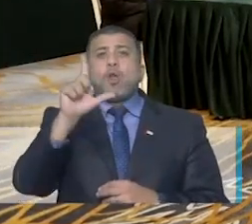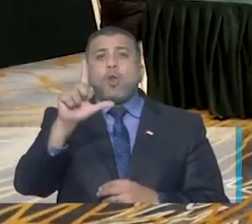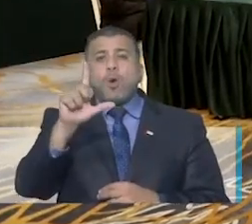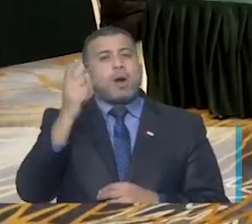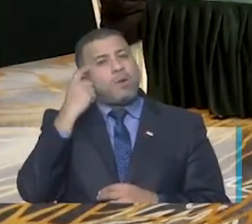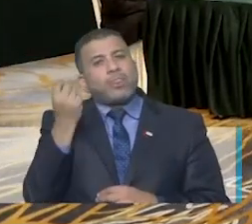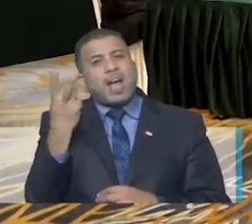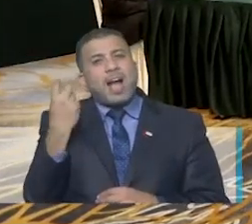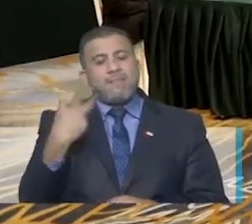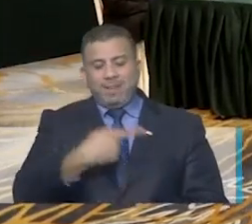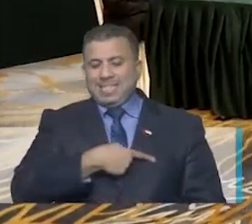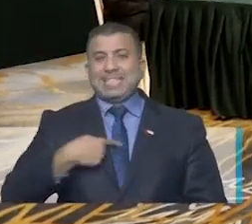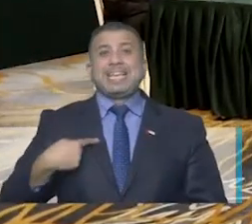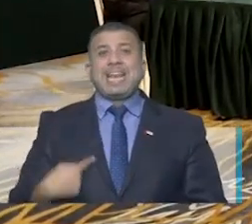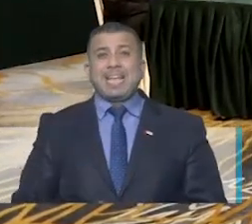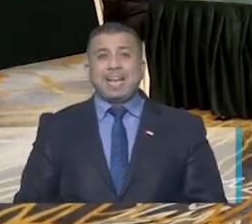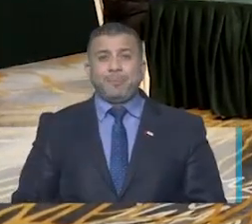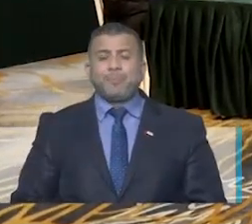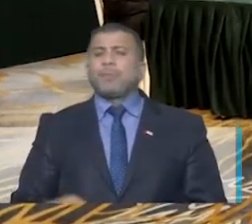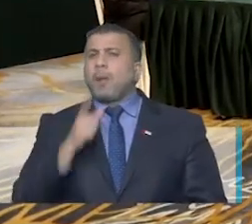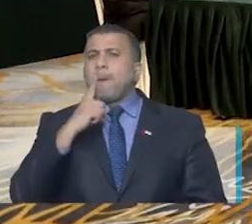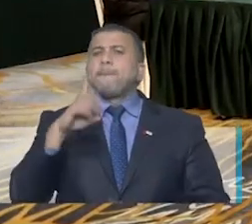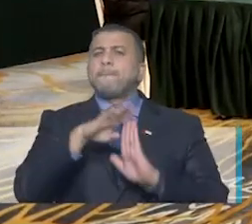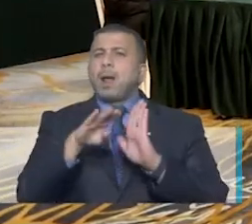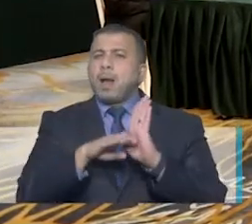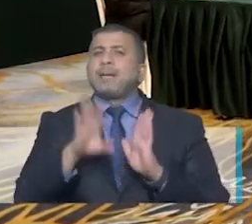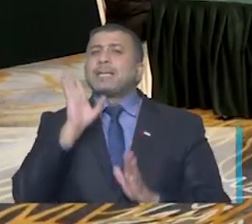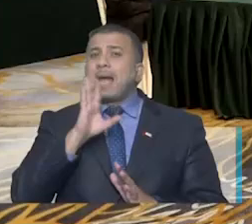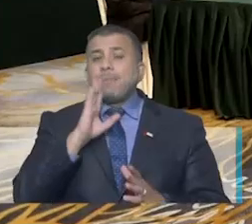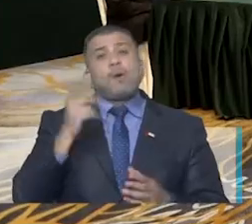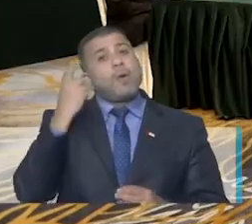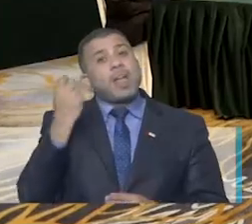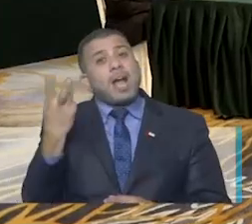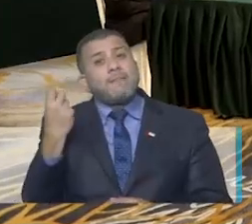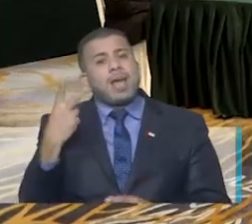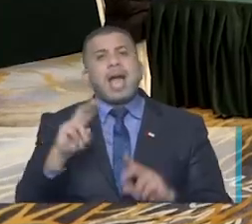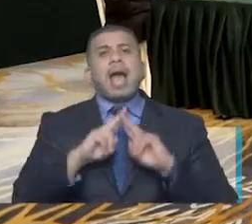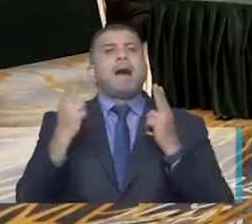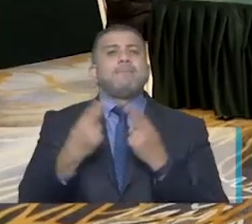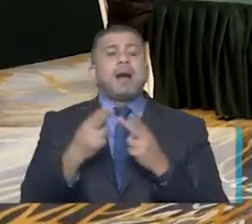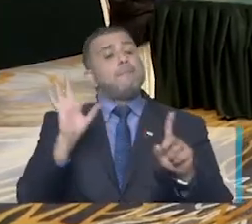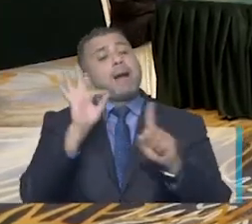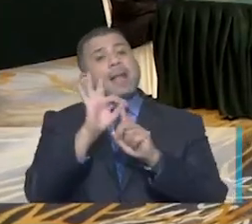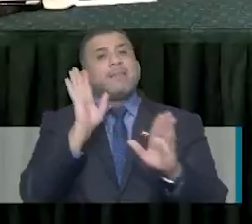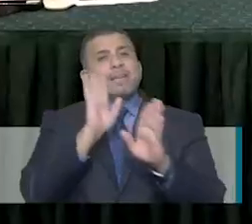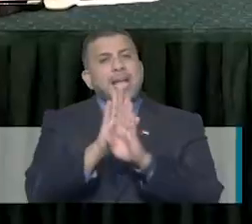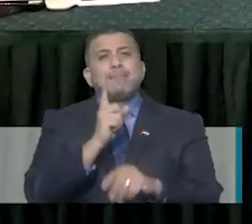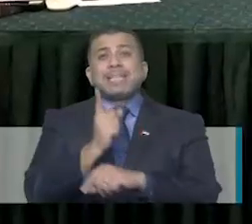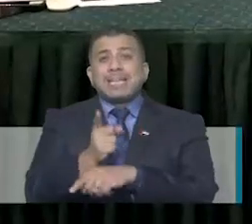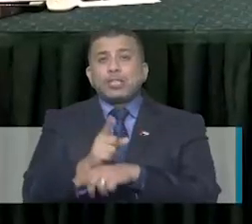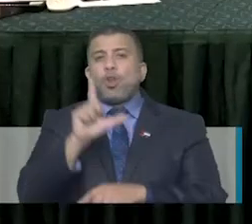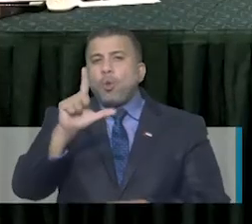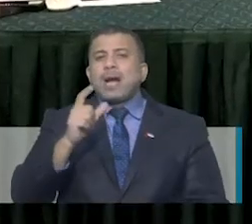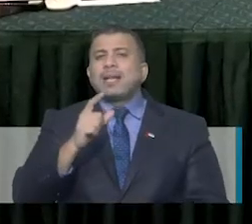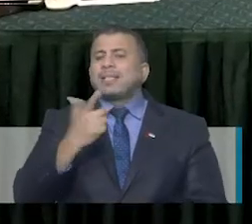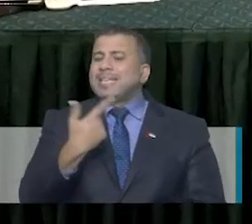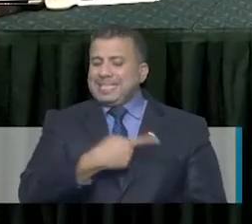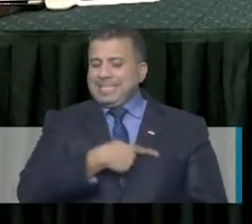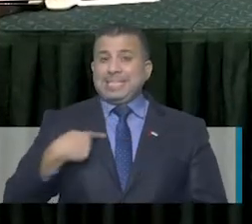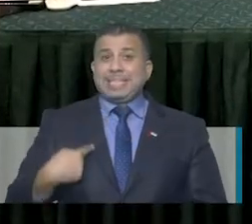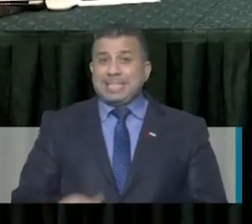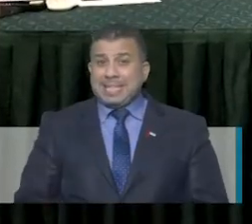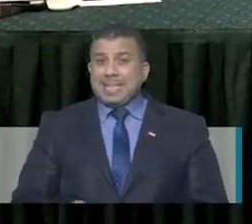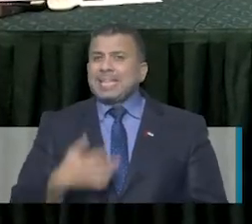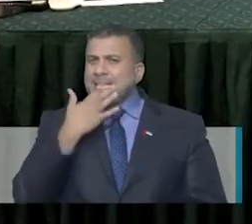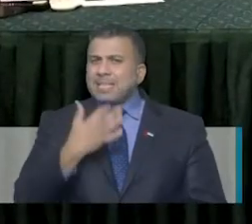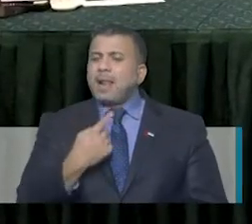اللغه والثقافه الصينيه وتقديم برامج تعليميه وثقافيه عامه بهدف دعم تدريس اللغه الصينيه